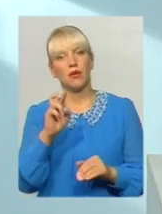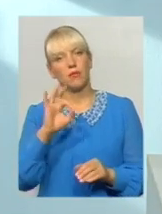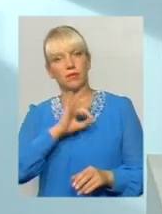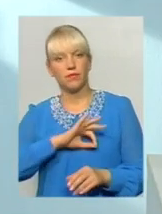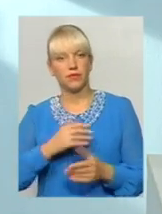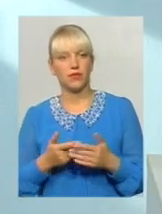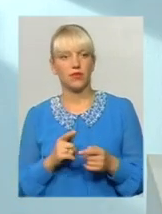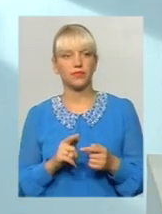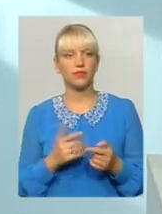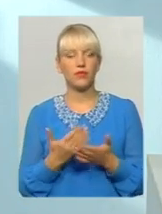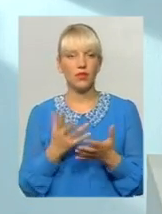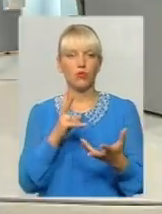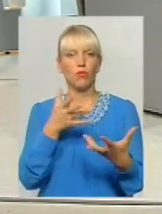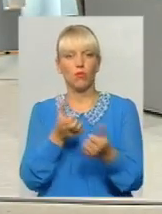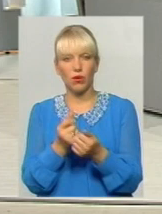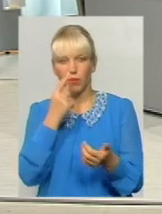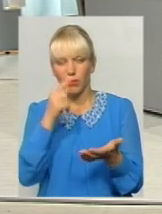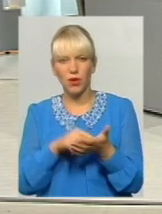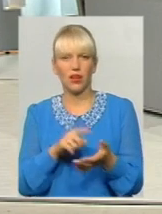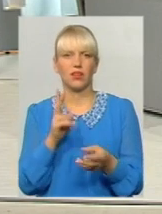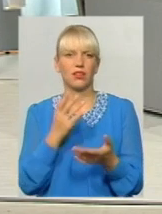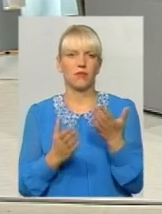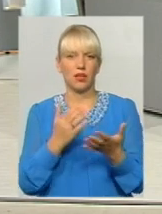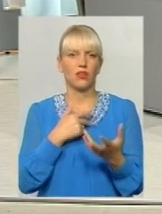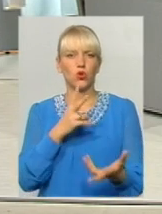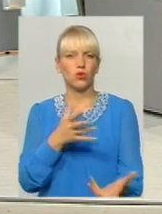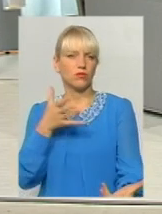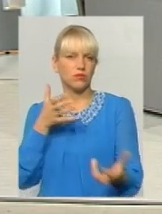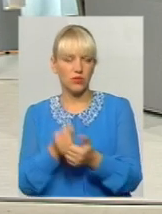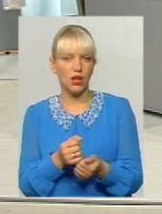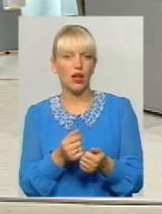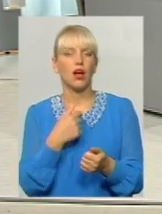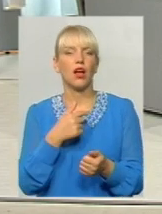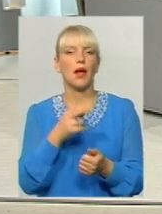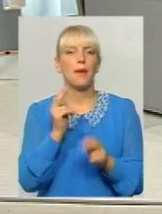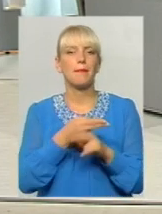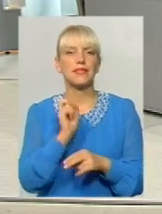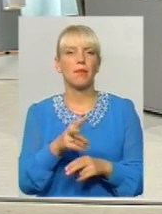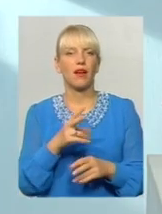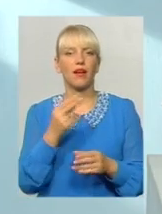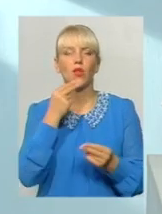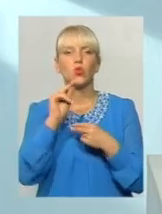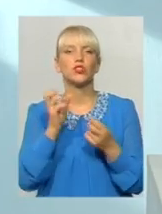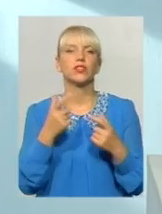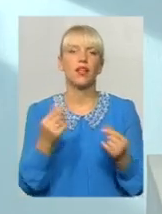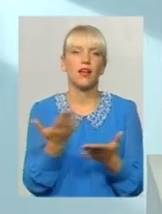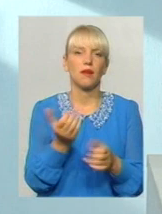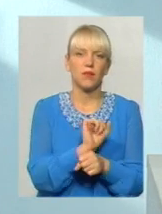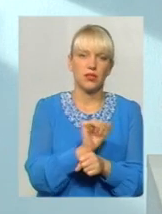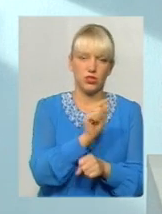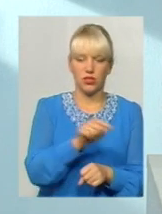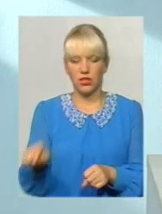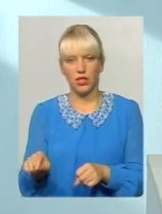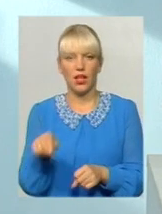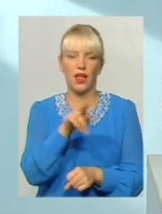Від цього ніхто не застрахований. 100%. Я можу просто рухатися, да, на мене може влетіти транспортний засіб. Є випадків багато. І тоді, коли він влетить в